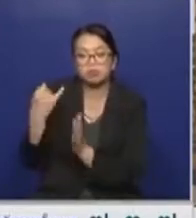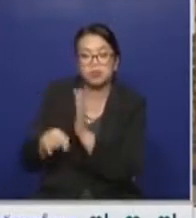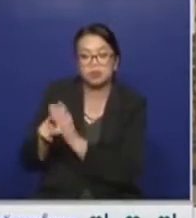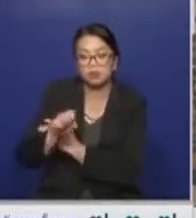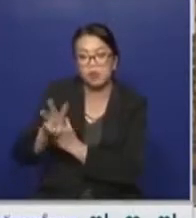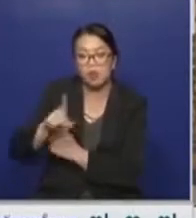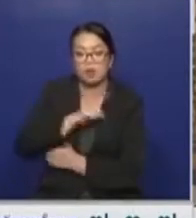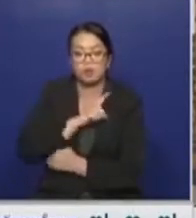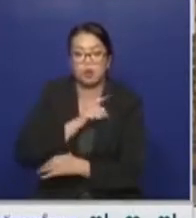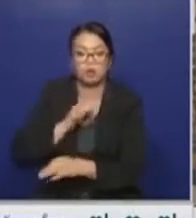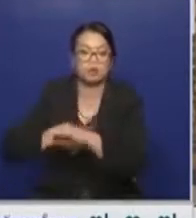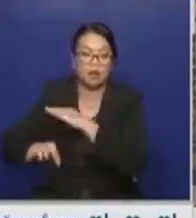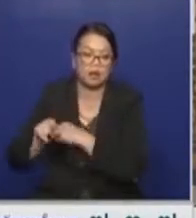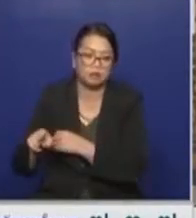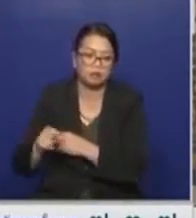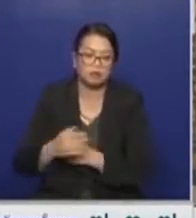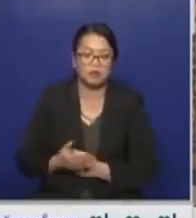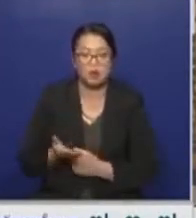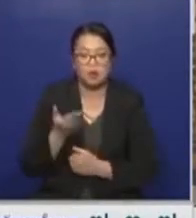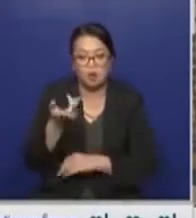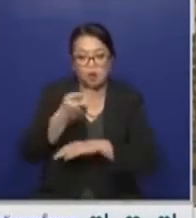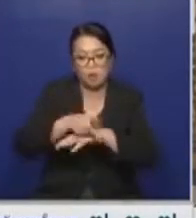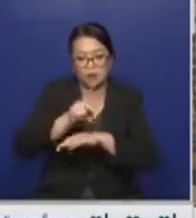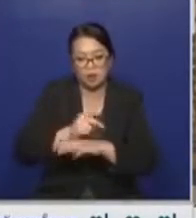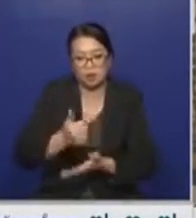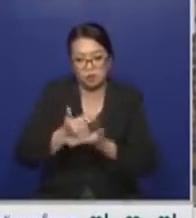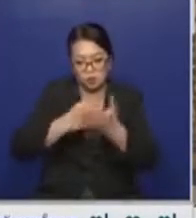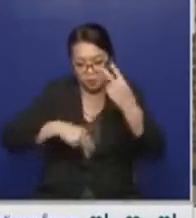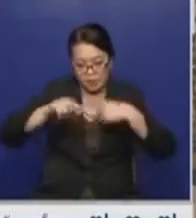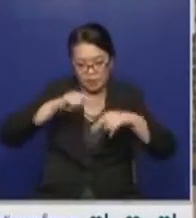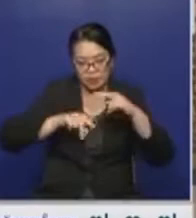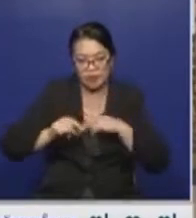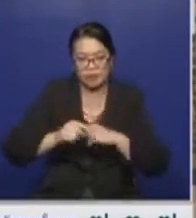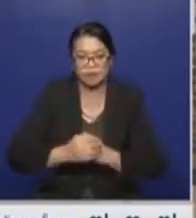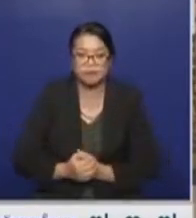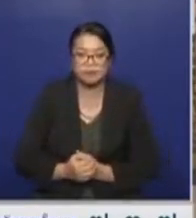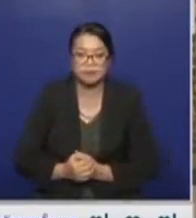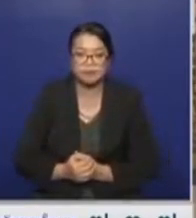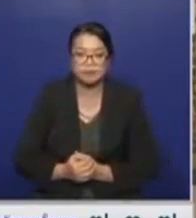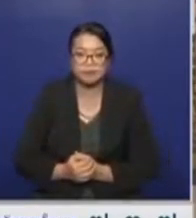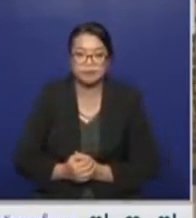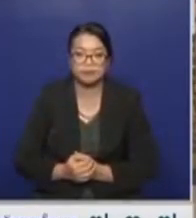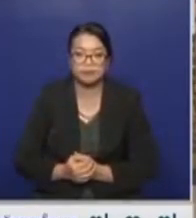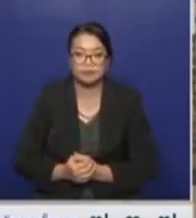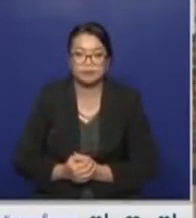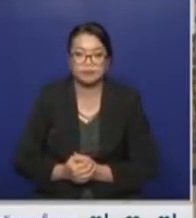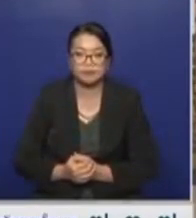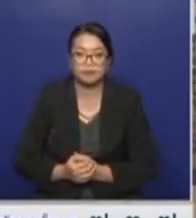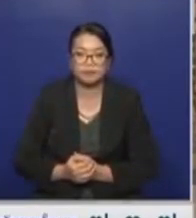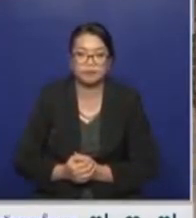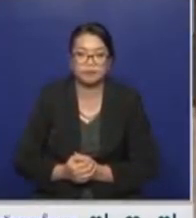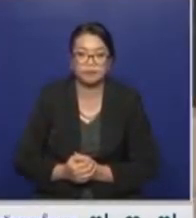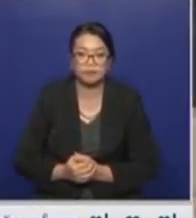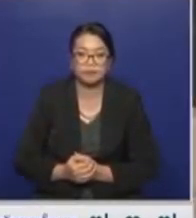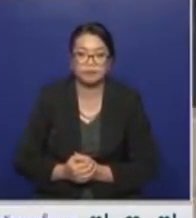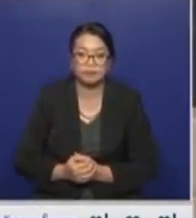ในเนื้อหาสาระที่กำลังพิจารณาด้วยครับขอบพระคุณครับ ครับขอบคุณมากครับ ท่านประธานคะดีชะต้องรอท่านวินิจฉัยก่อนหรือเปล่าค